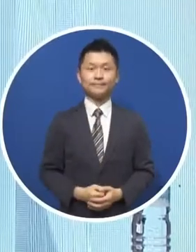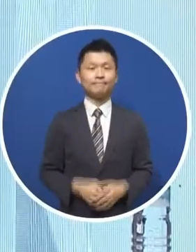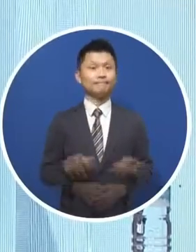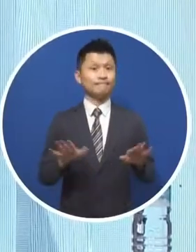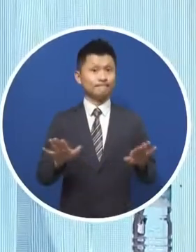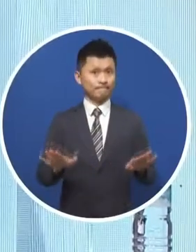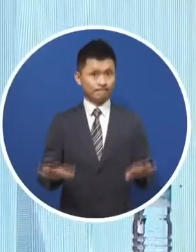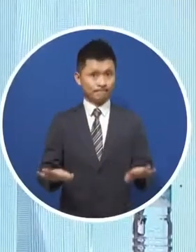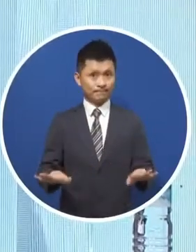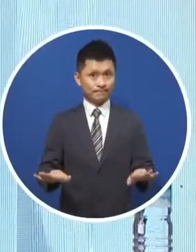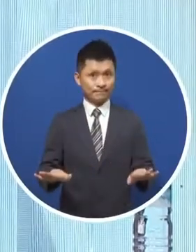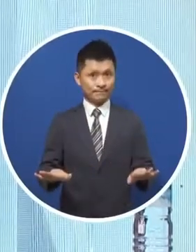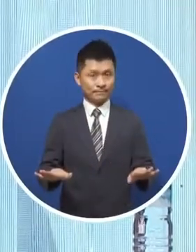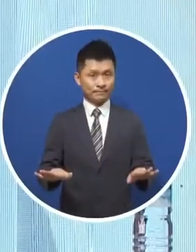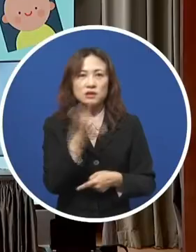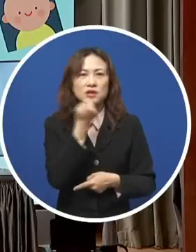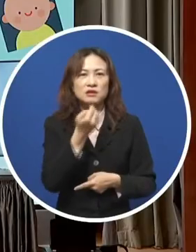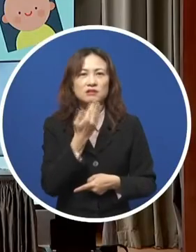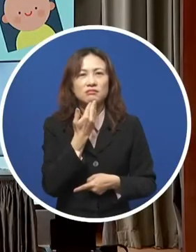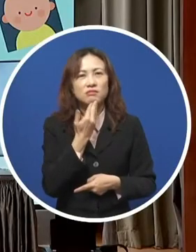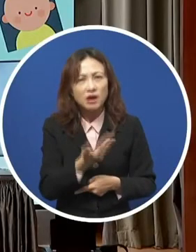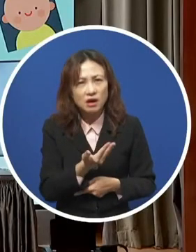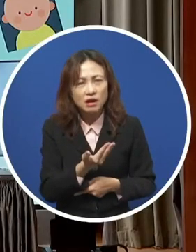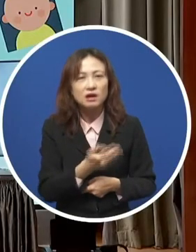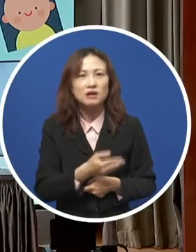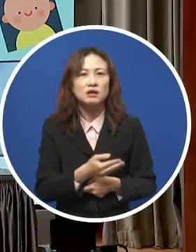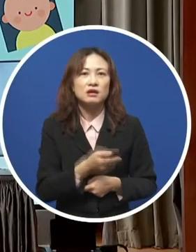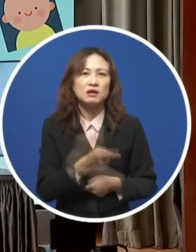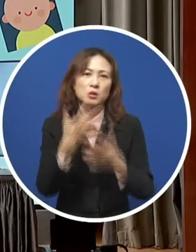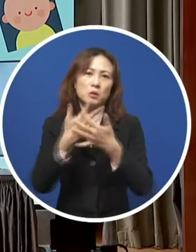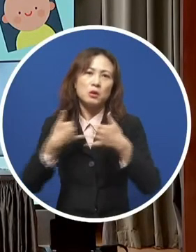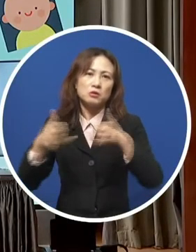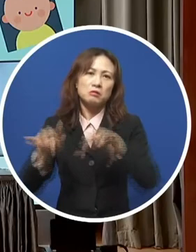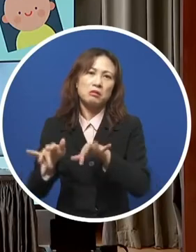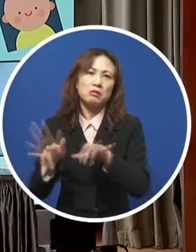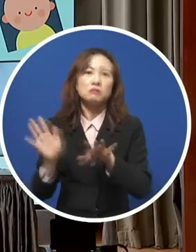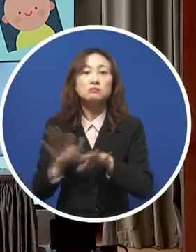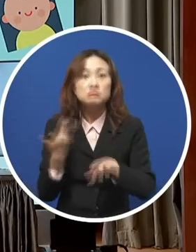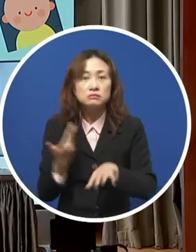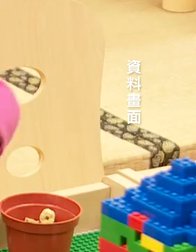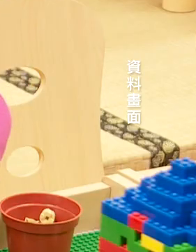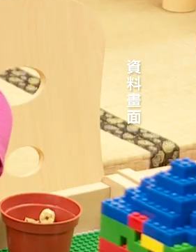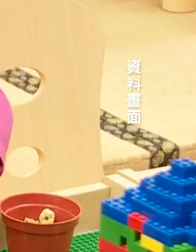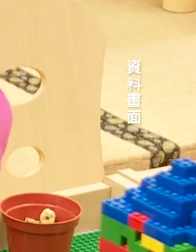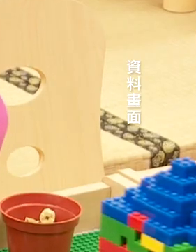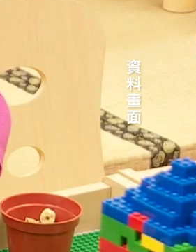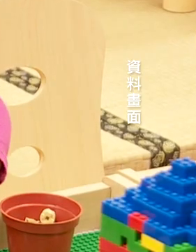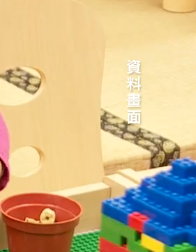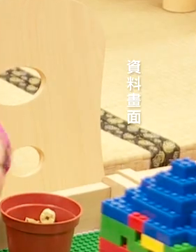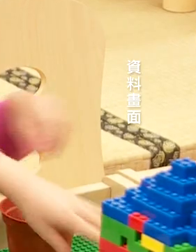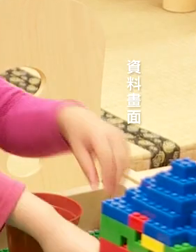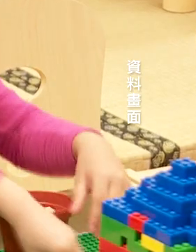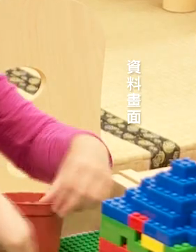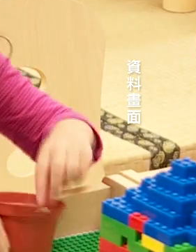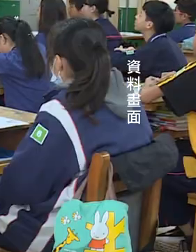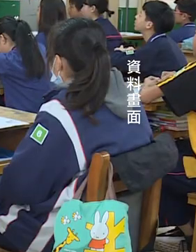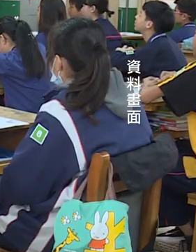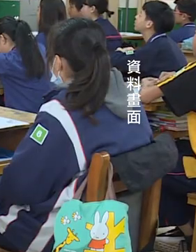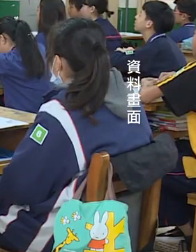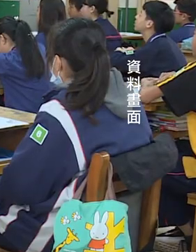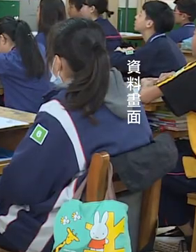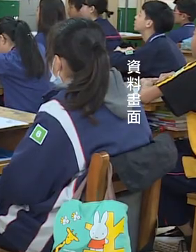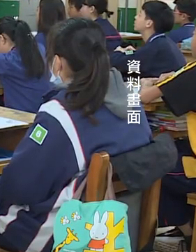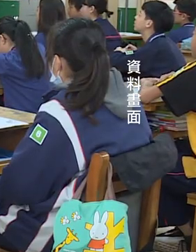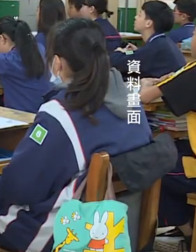疫情延烧，学龄幼童只能待在家中。行政院周五确定孩童家庭防疫补贴办法，对象是国小以下的孩童，包括